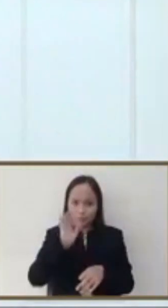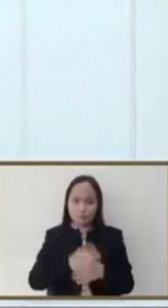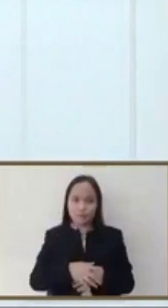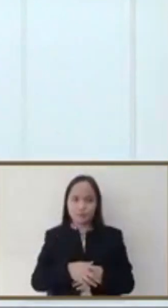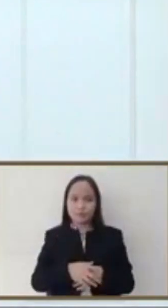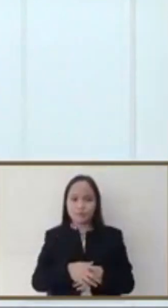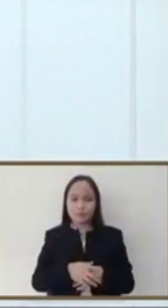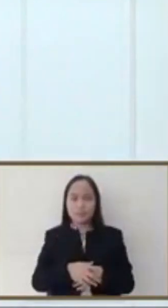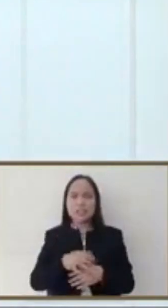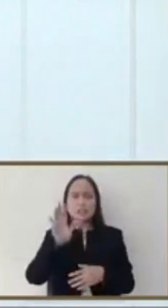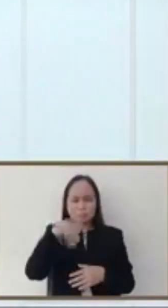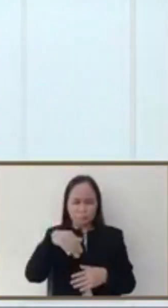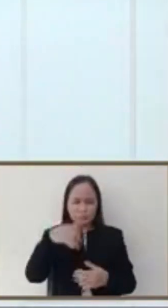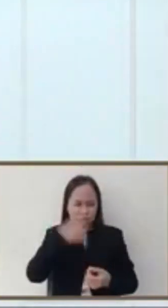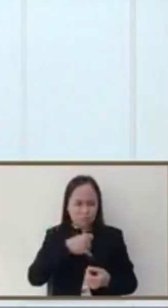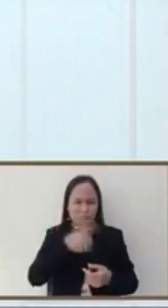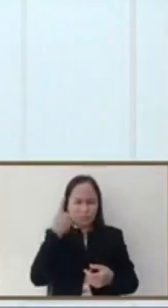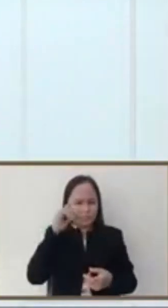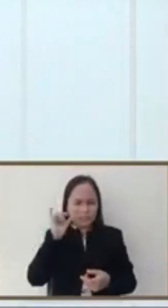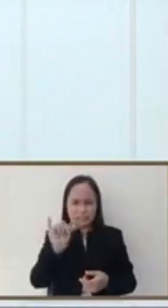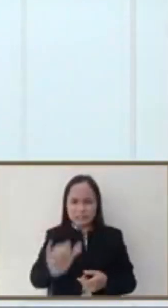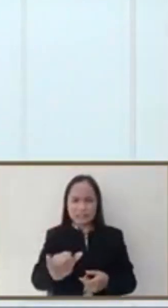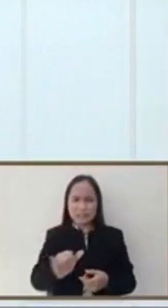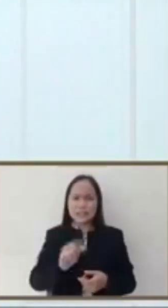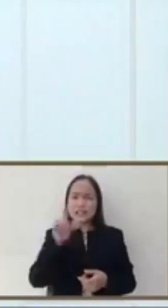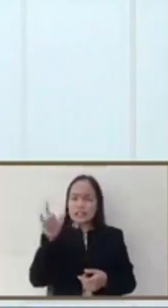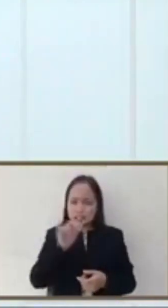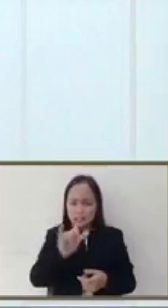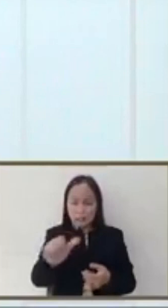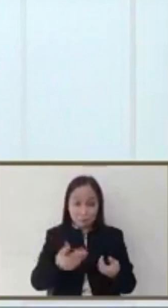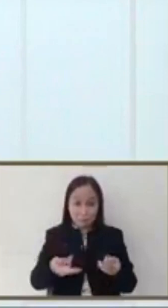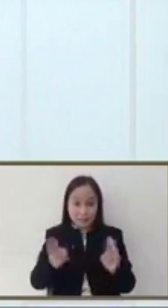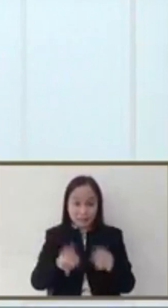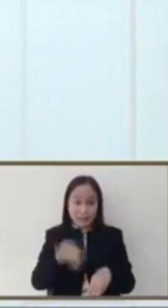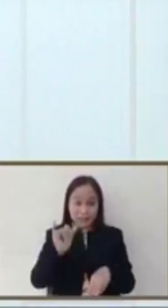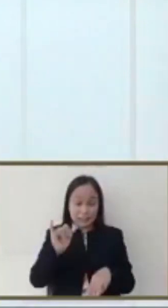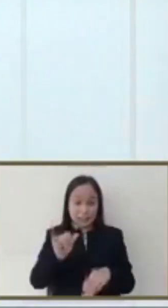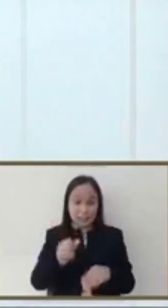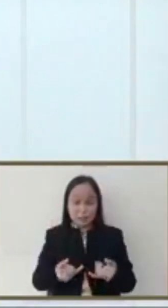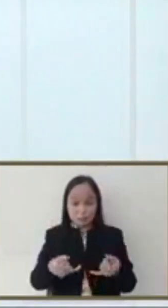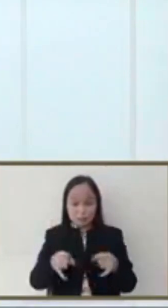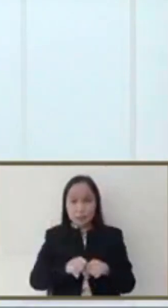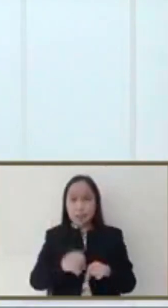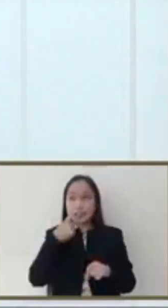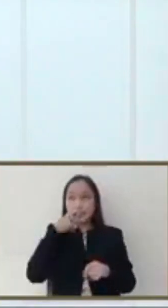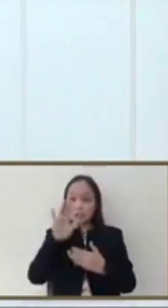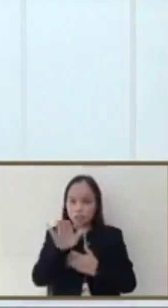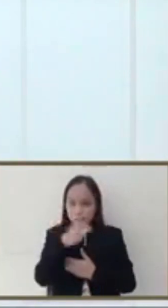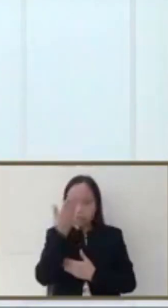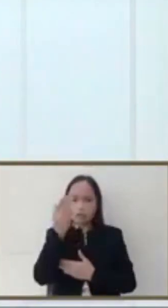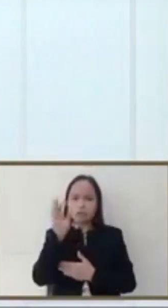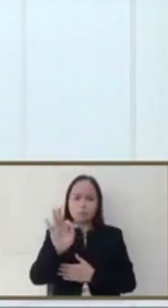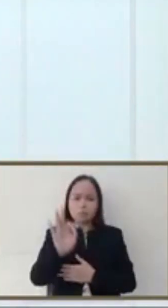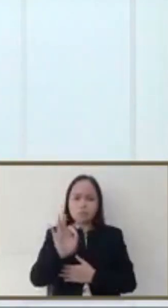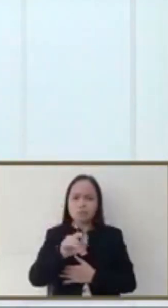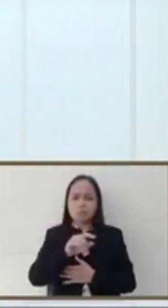Kapatid, invest in eternity. If eternity matters, kita nyo, pinakita ko sa inyo kaninang umaga,